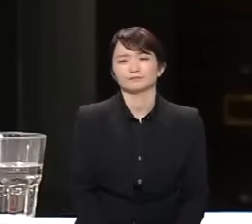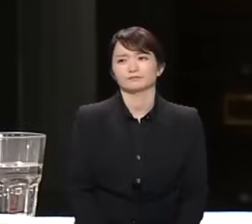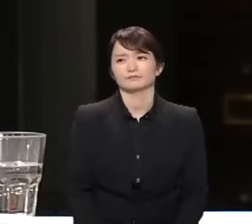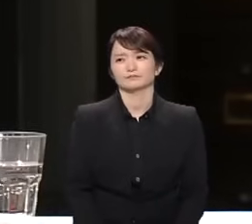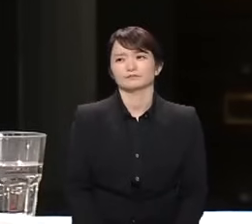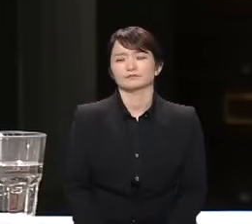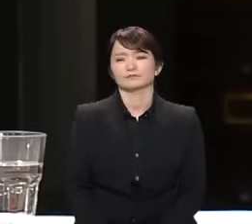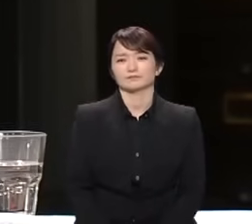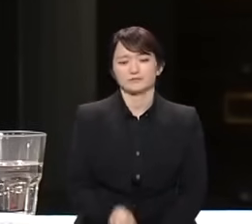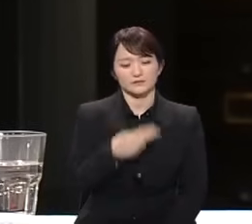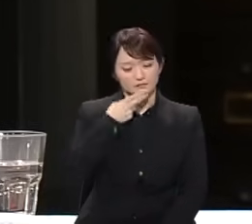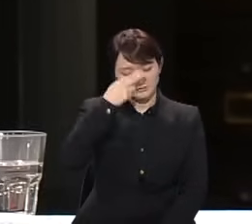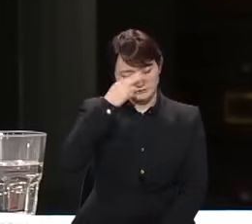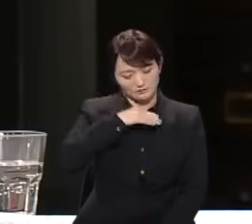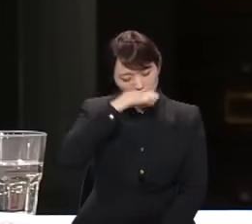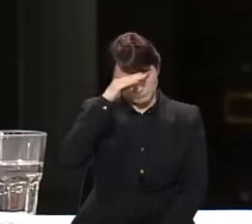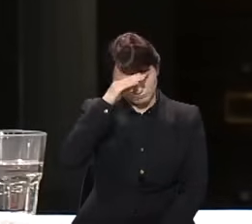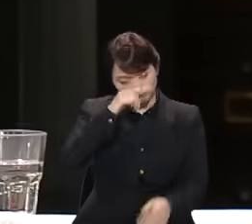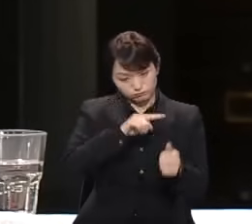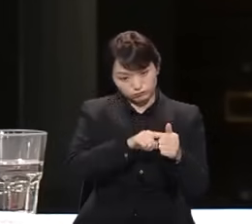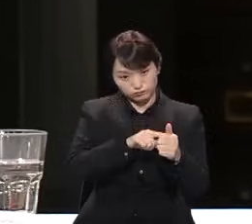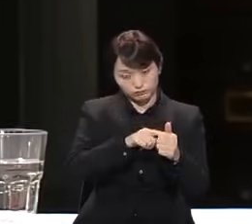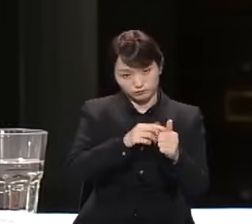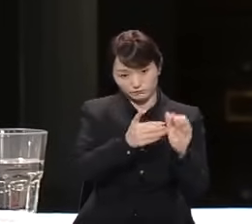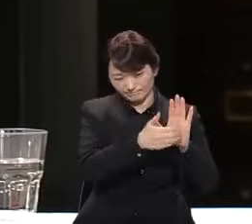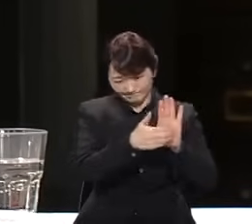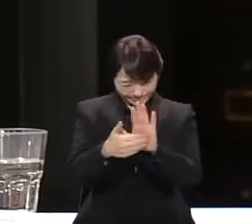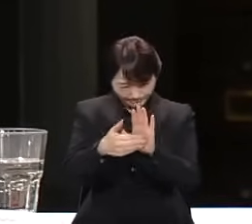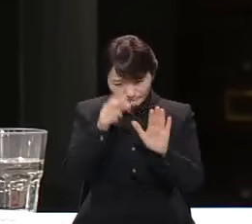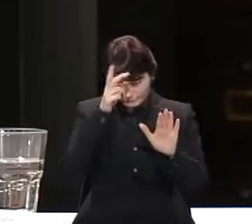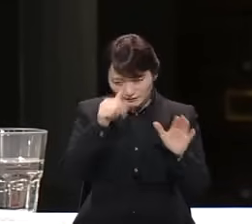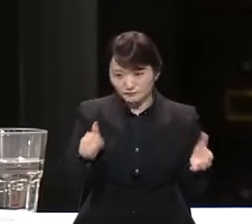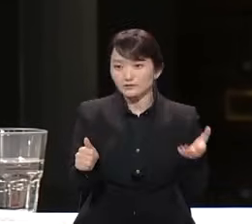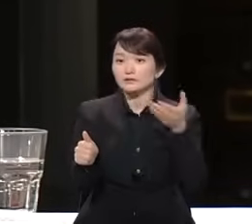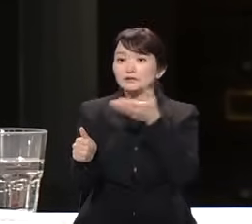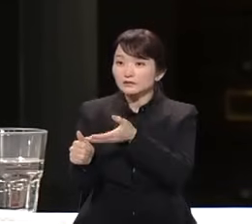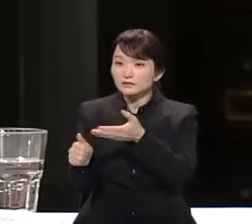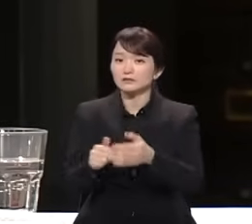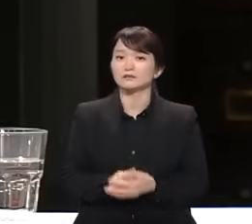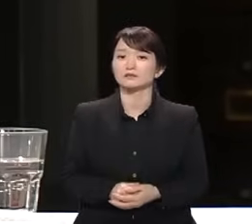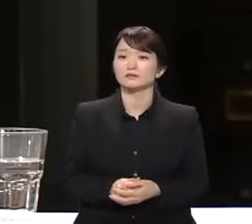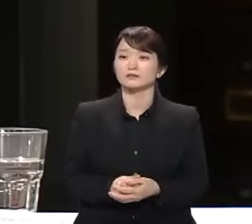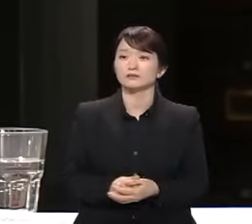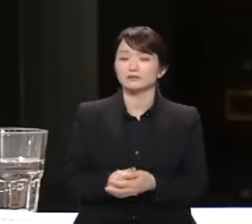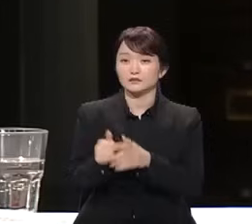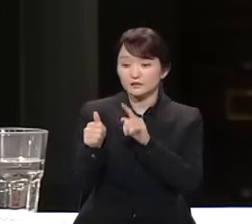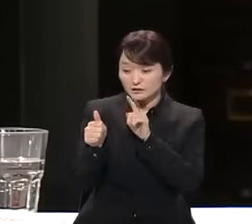이 주취자가 제압이 돼서 경찰에 인계가 됐더라면 이 고인은